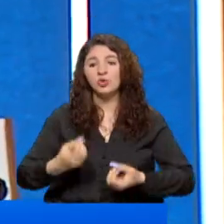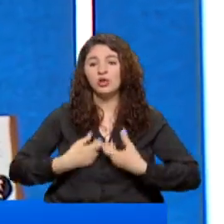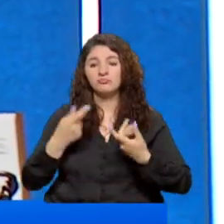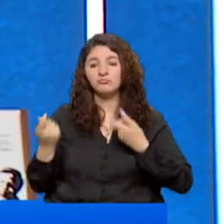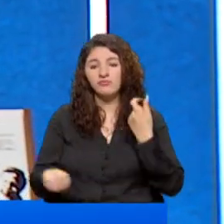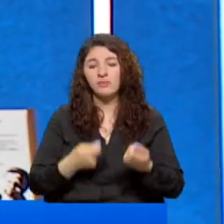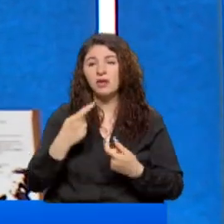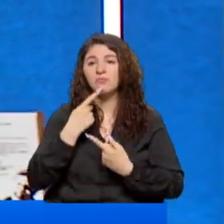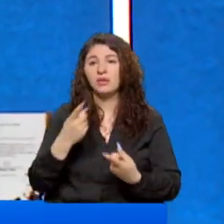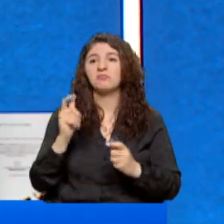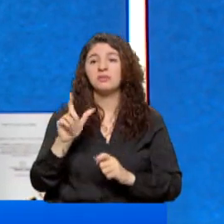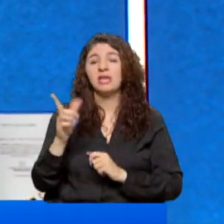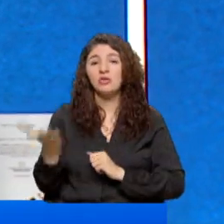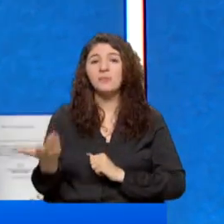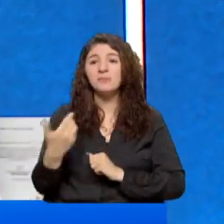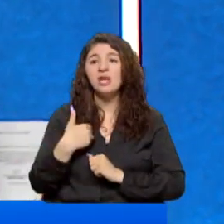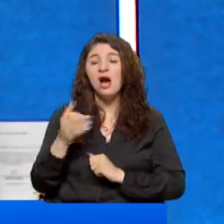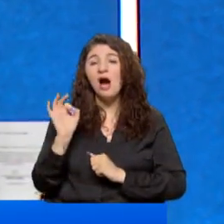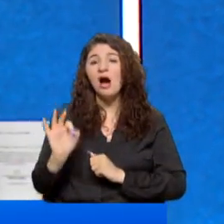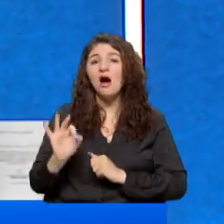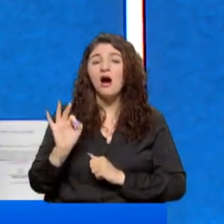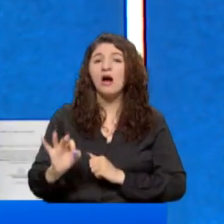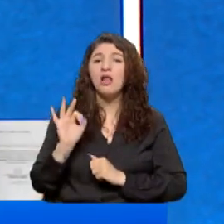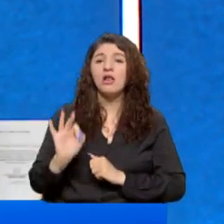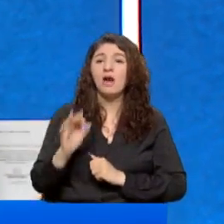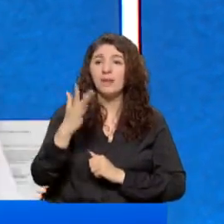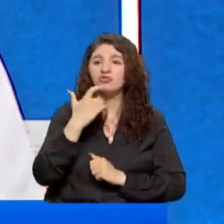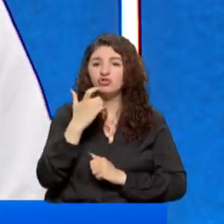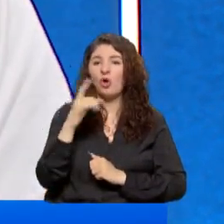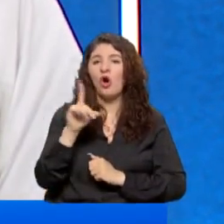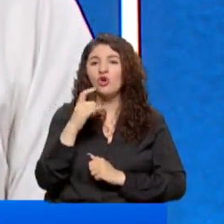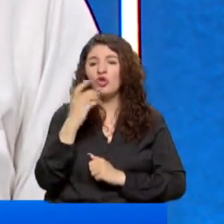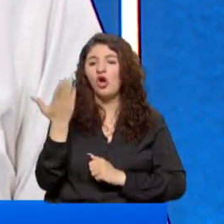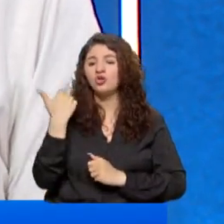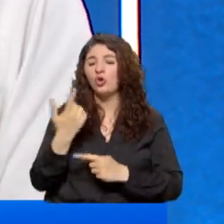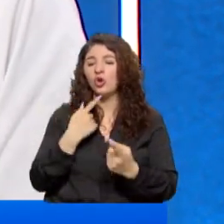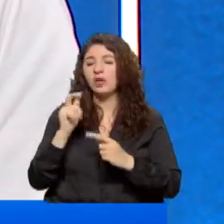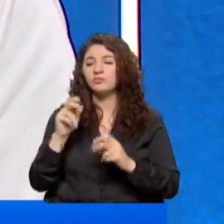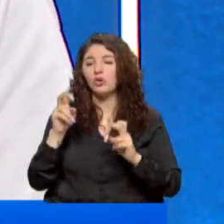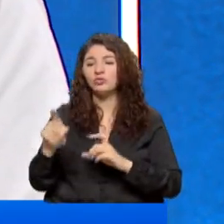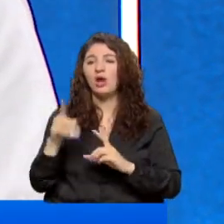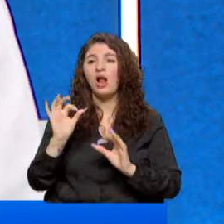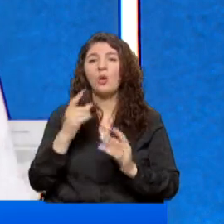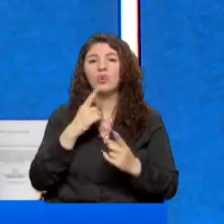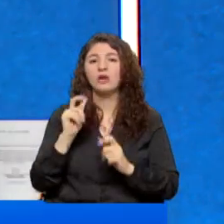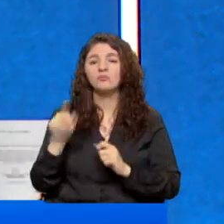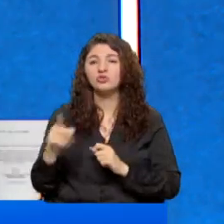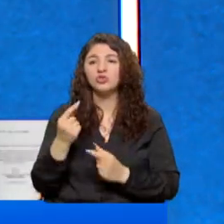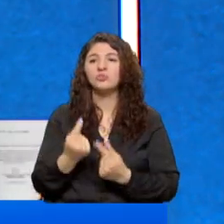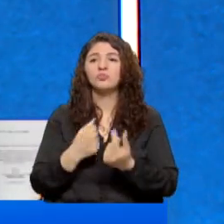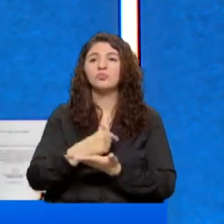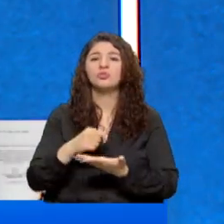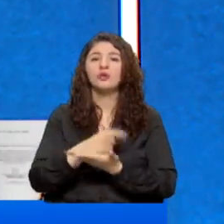üretim seferberliği lan etmemiz gerekiyor ama biz hala 5 yıldır on yıl önce konuştuğumuz konuları hala konuşuruz